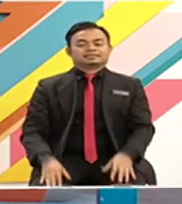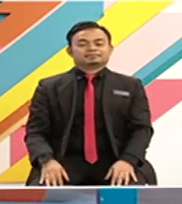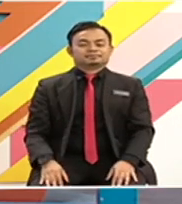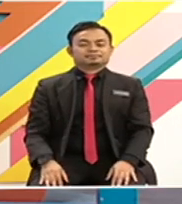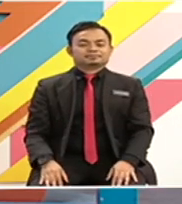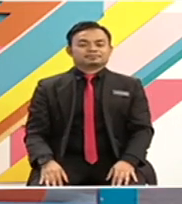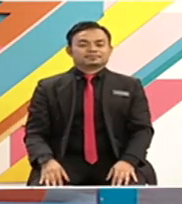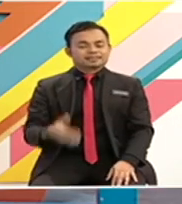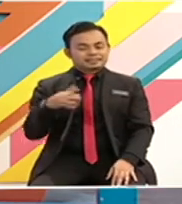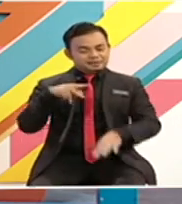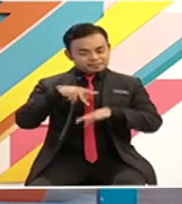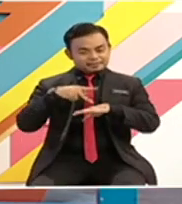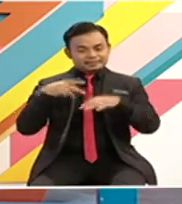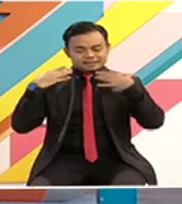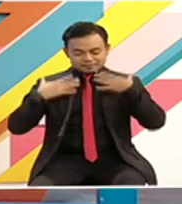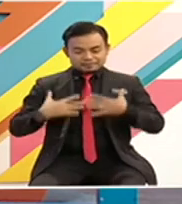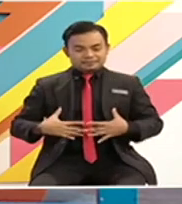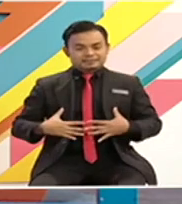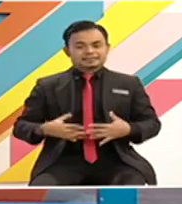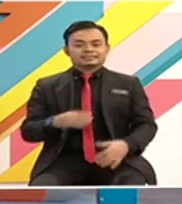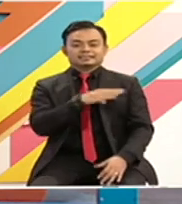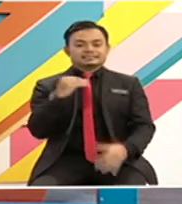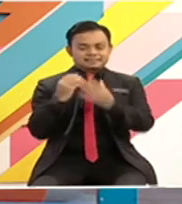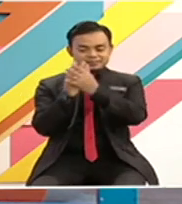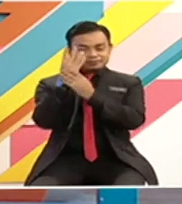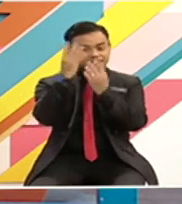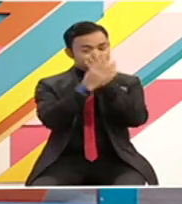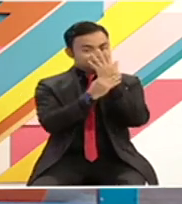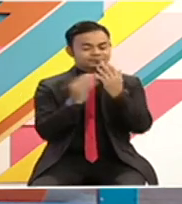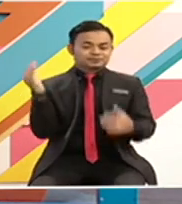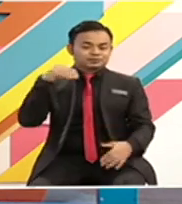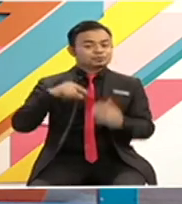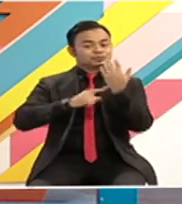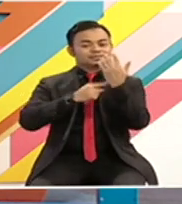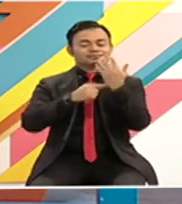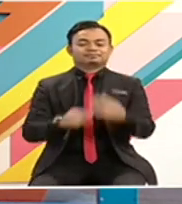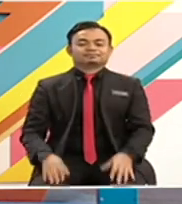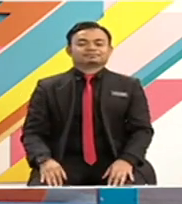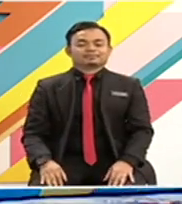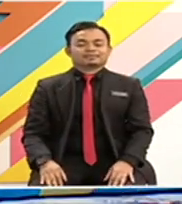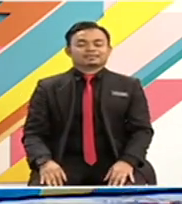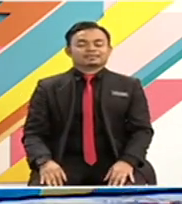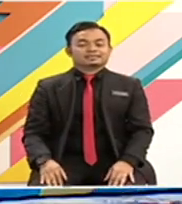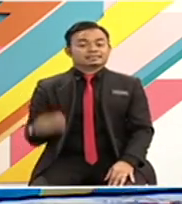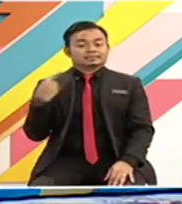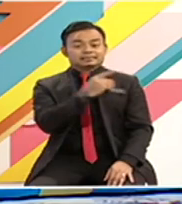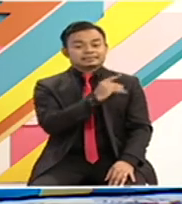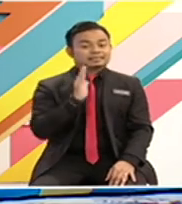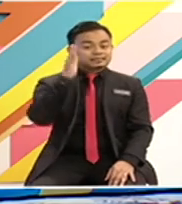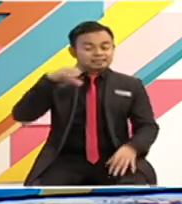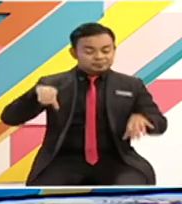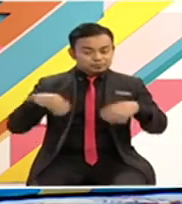dan C Gue pun telah memakai sarung tangan aayenge betul aja oke satu aplikasi seni